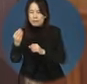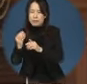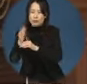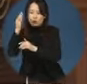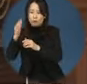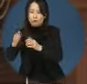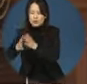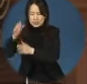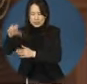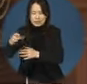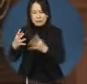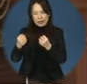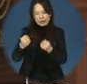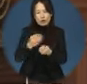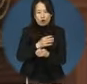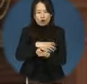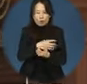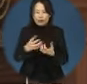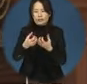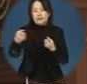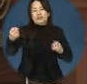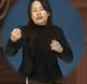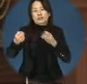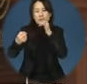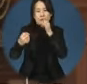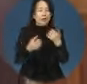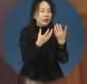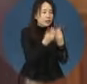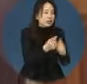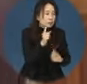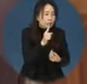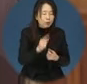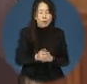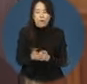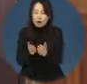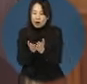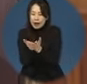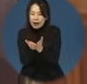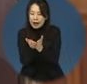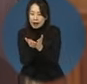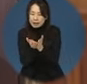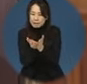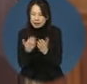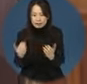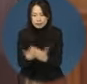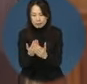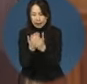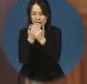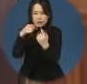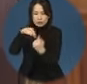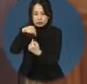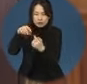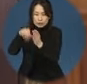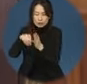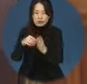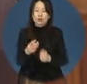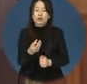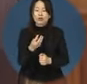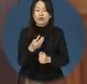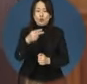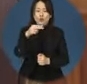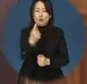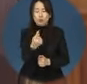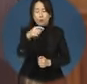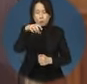까고 예를 들어 어떤 것들이 이야기 들어 이제 항마 개발을 하고 운영한다고 할 땐 그 지금도 에서 다 결정을 하게 되어